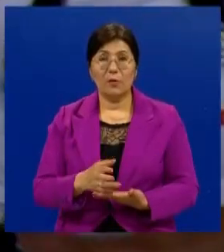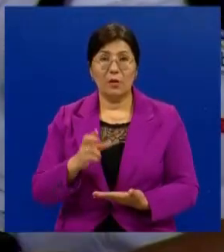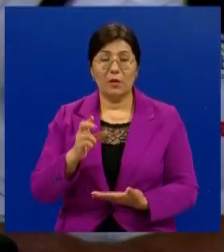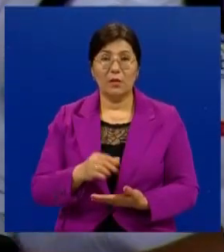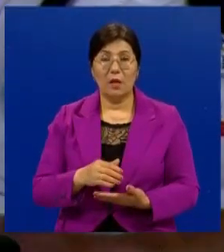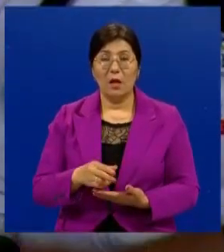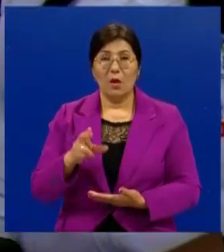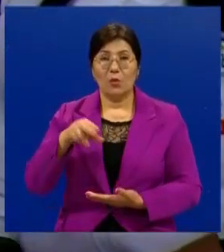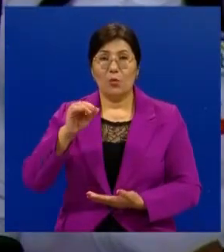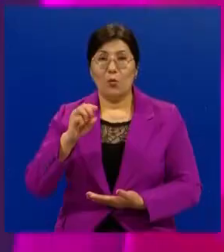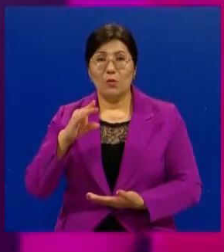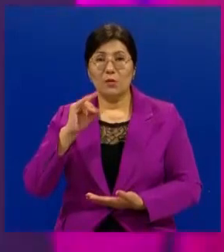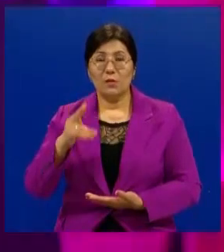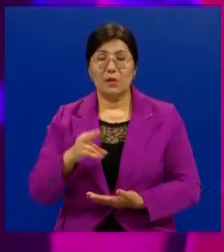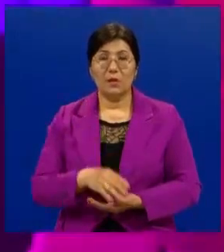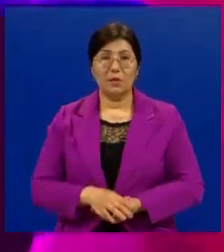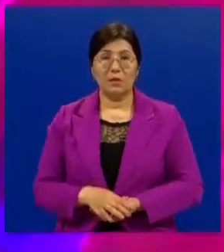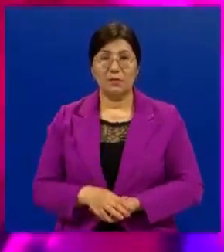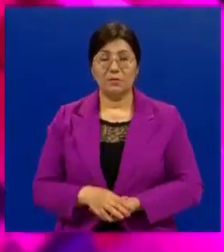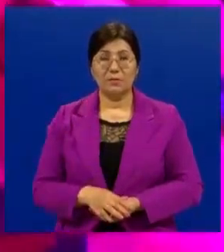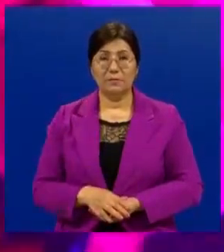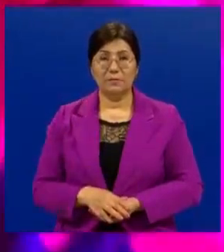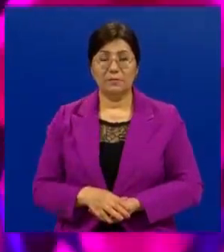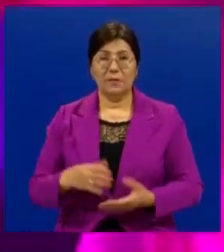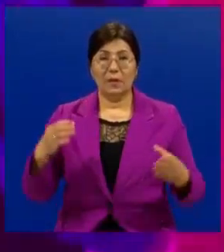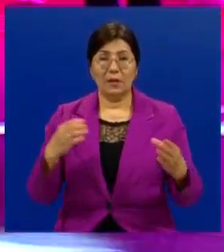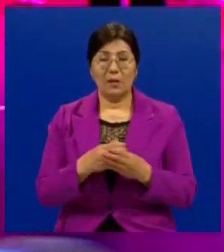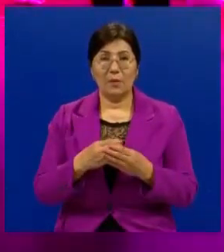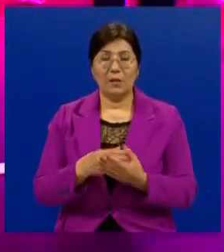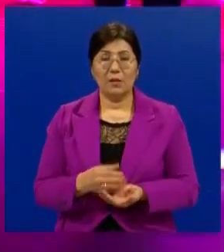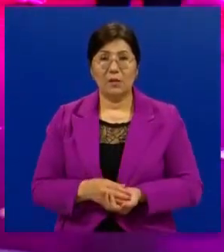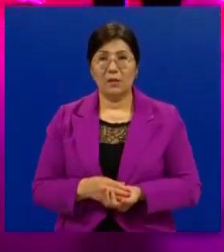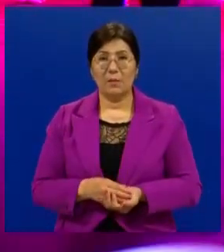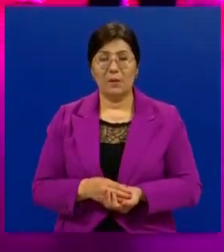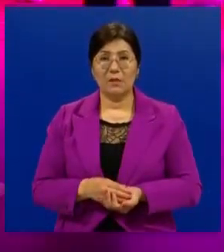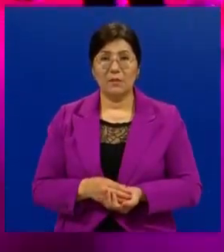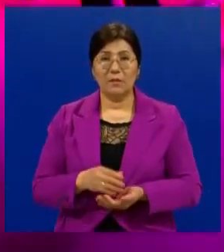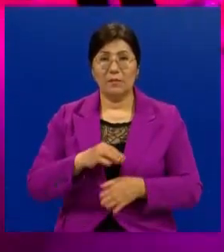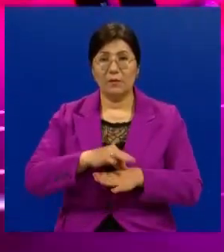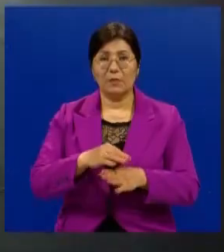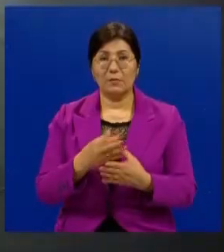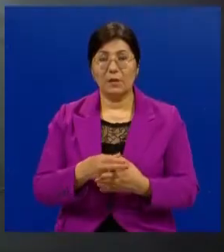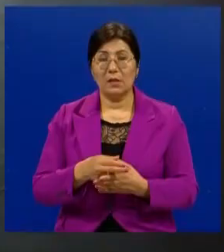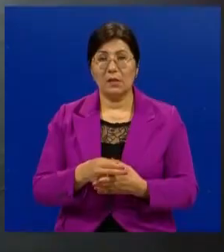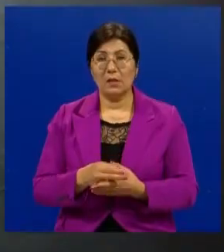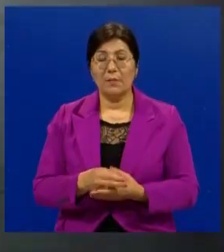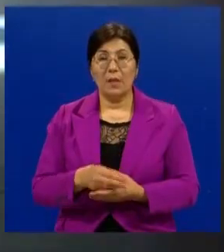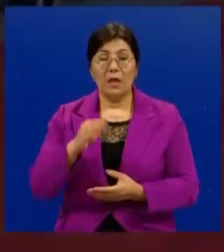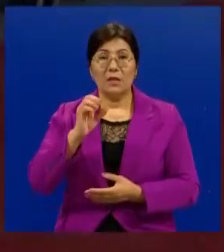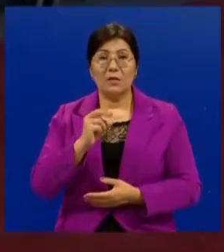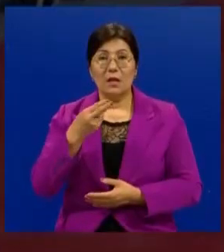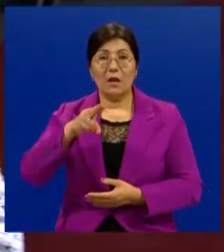досток. Настольный теннис в Центре настольного тенниса. Команды по пароволейболу сидя будут выступать во дворце